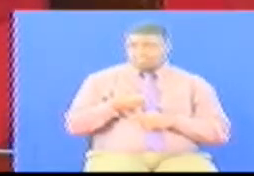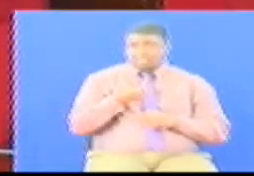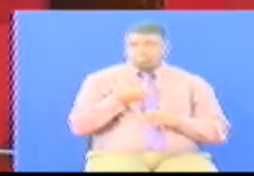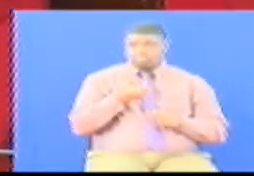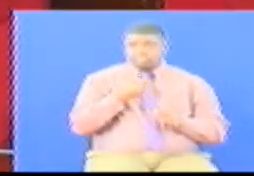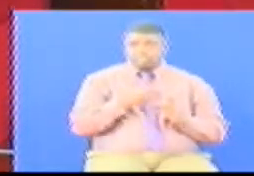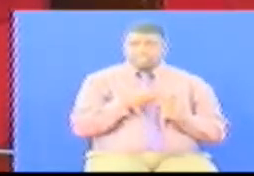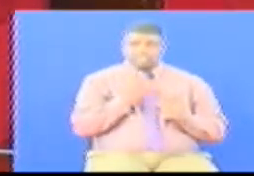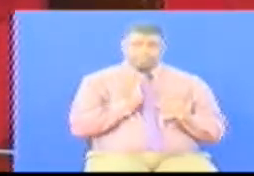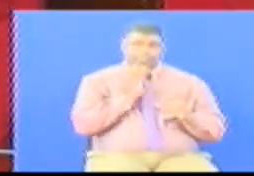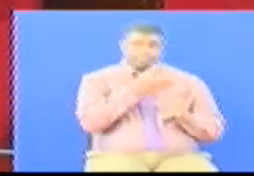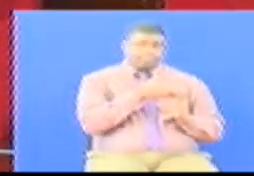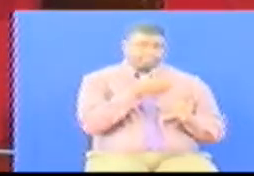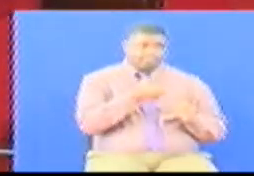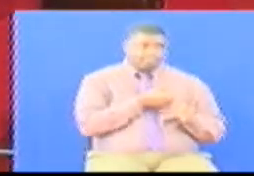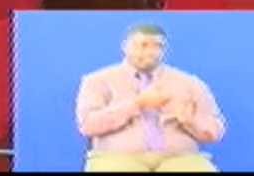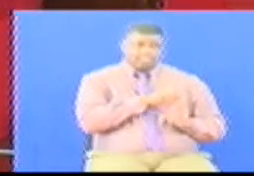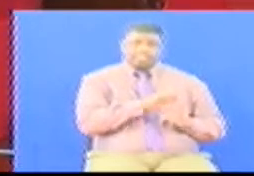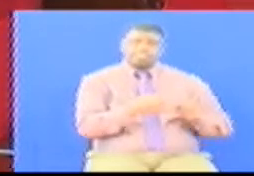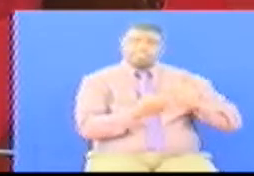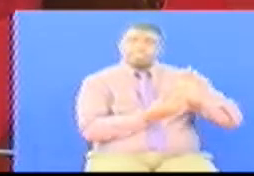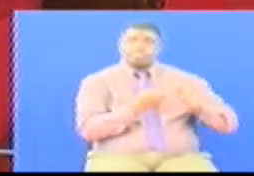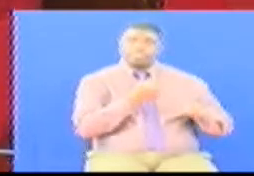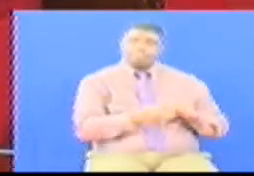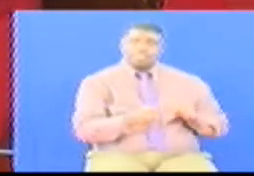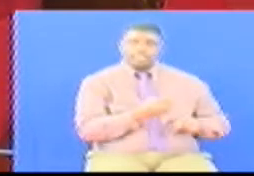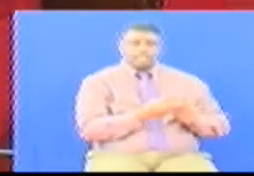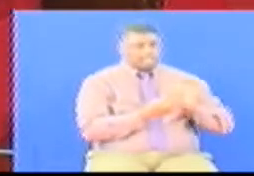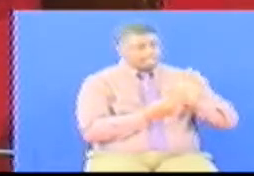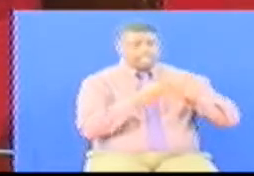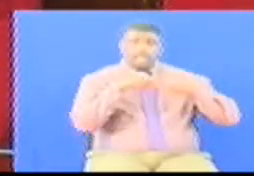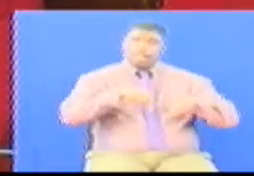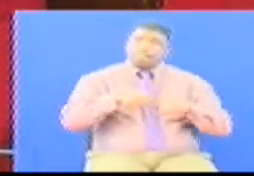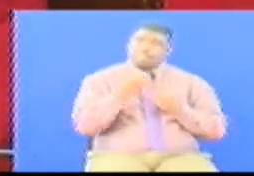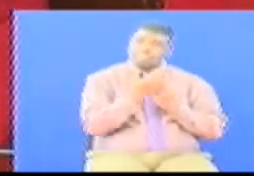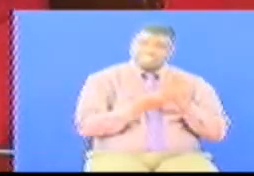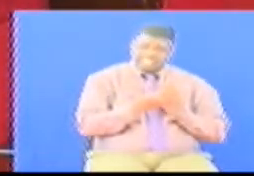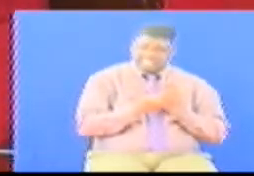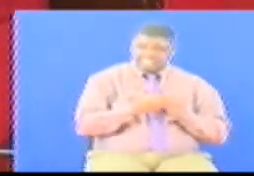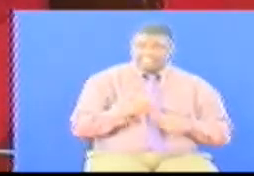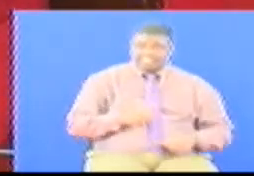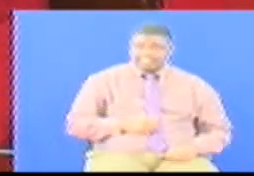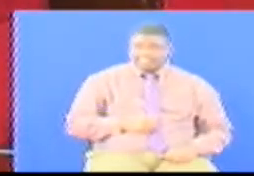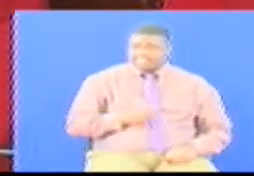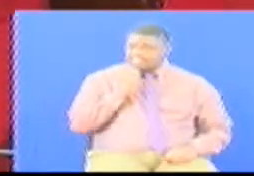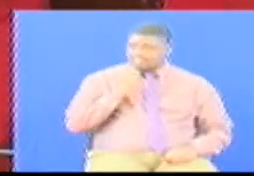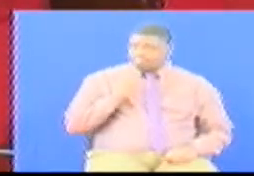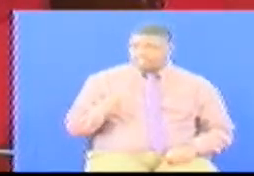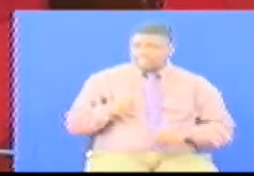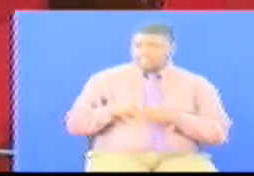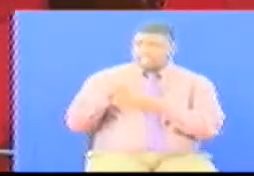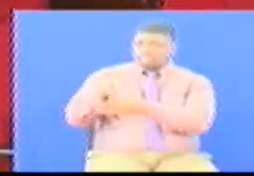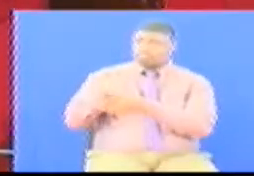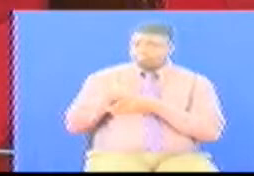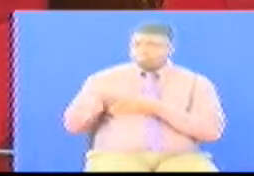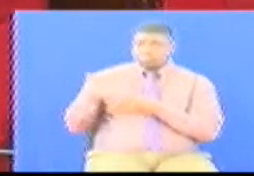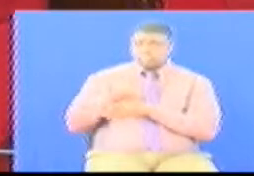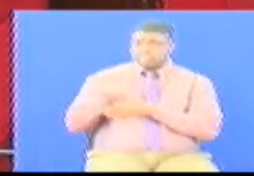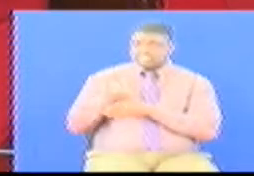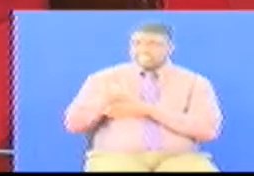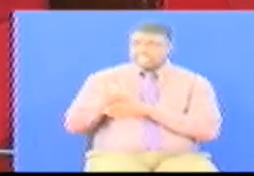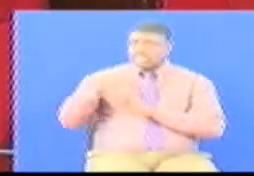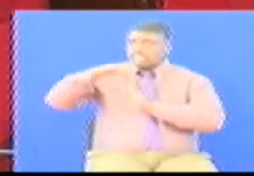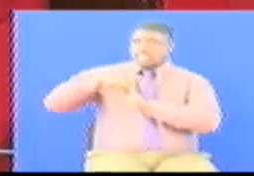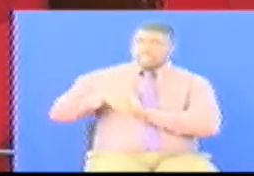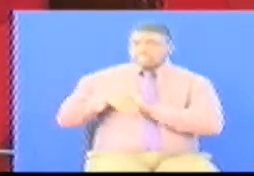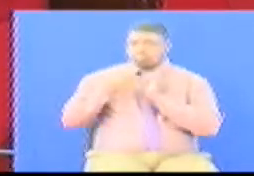vijiji 7,853 hapa nchini. Mheshimiwa Speaker, hata hivyo, kabla kampuni husika haijakamilisha taratibu